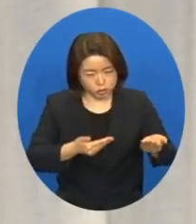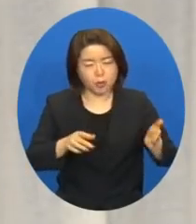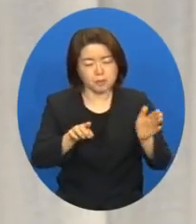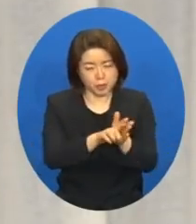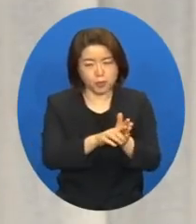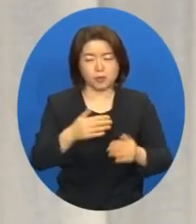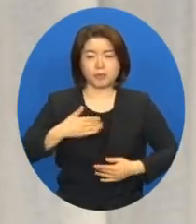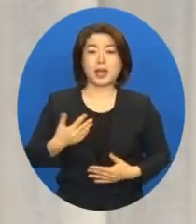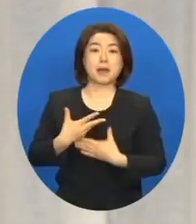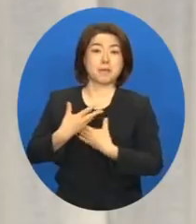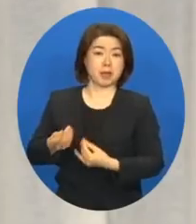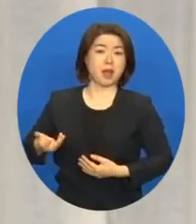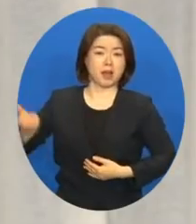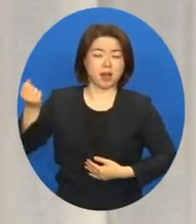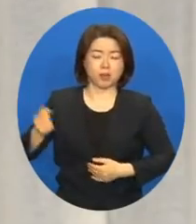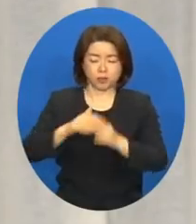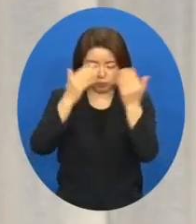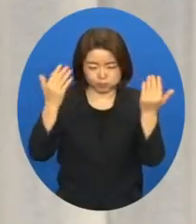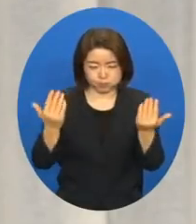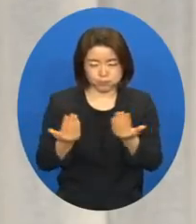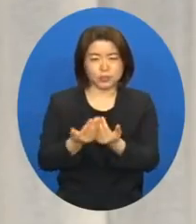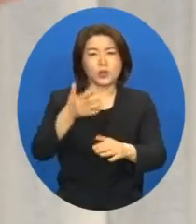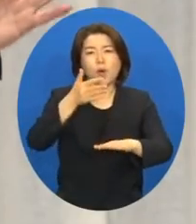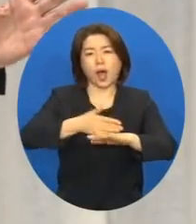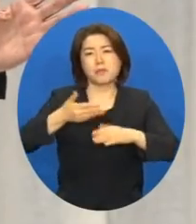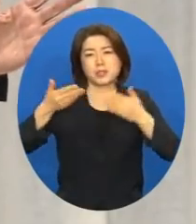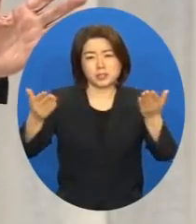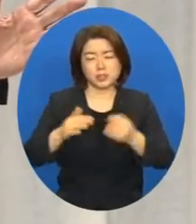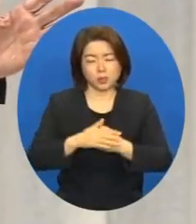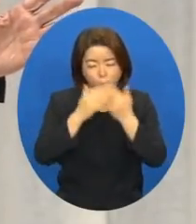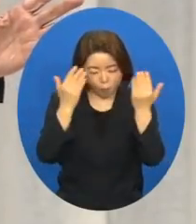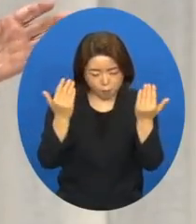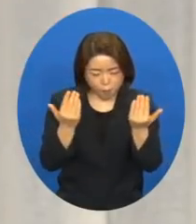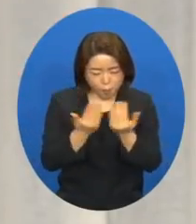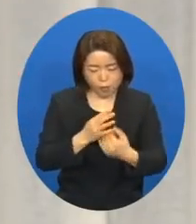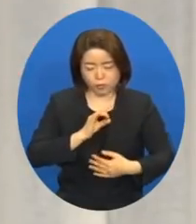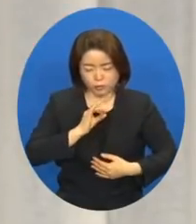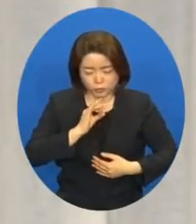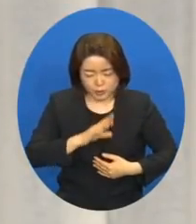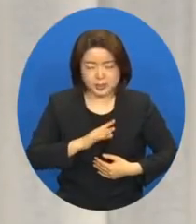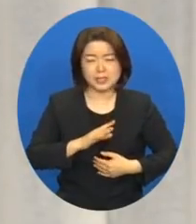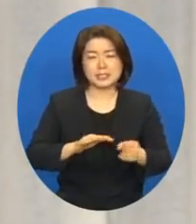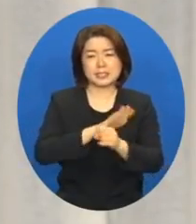누리고 모든 것에 감사하고 오직 사랑만 할 뿐이다.